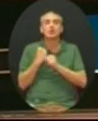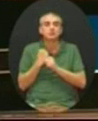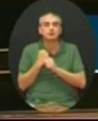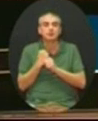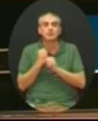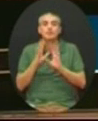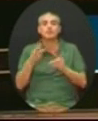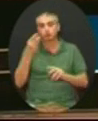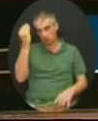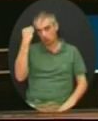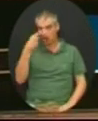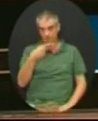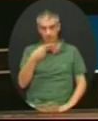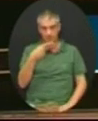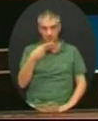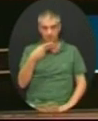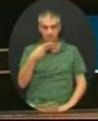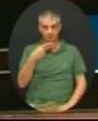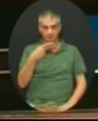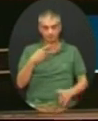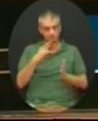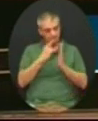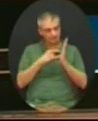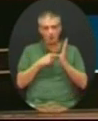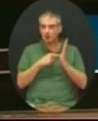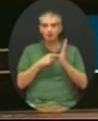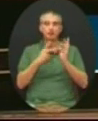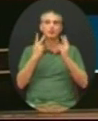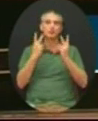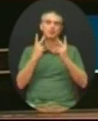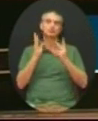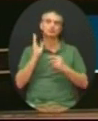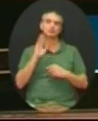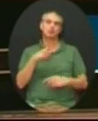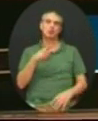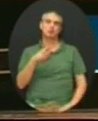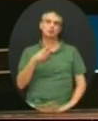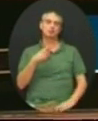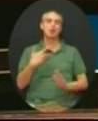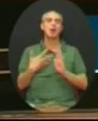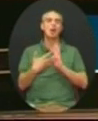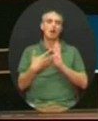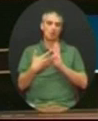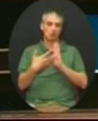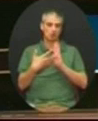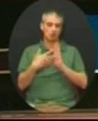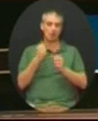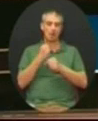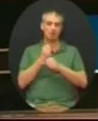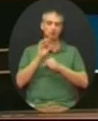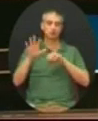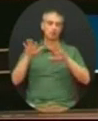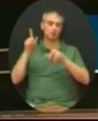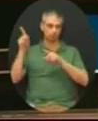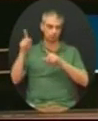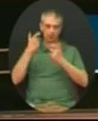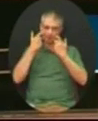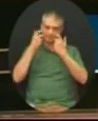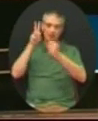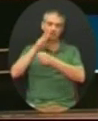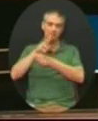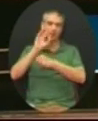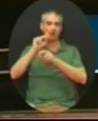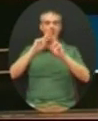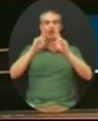ממה שהוא לומד מהחקיקה, הן בעיקרן אמורות לחקור את עבודת הממשלה ולפקור פקח